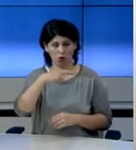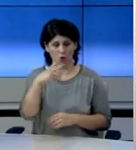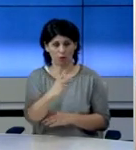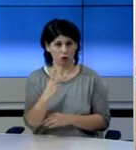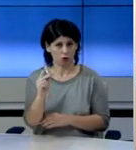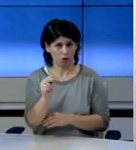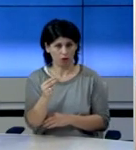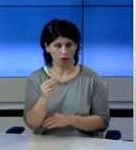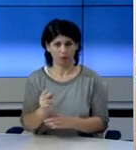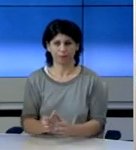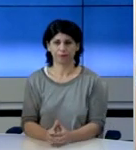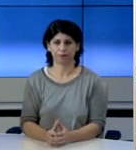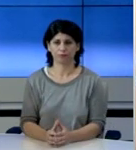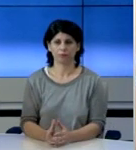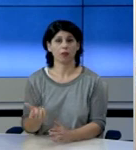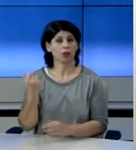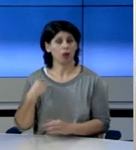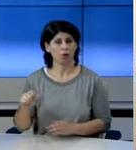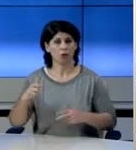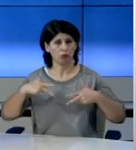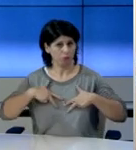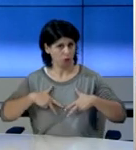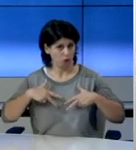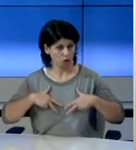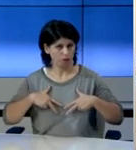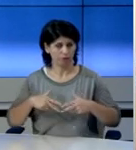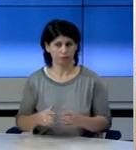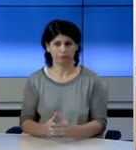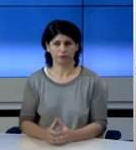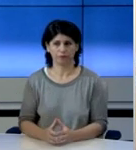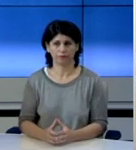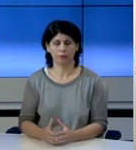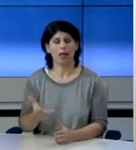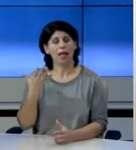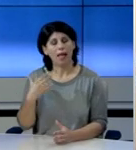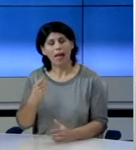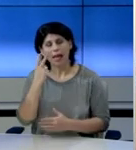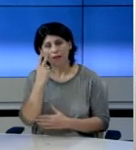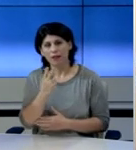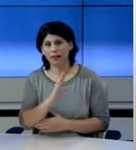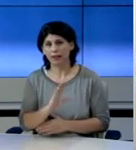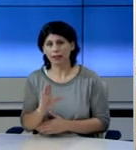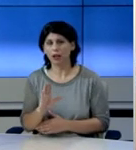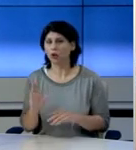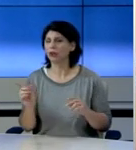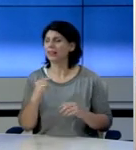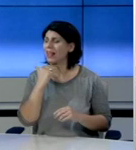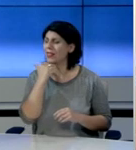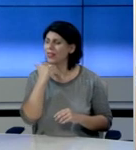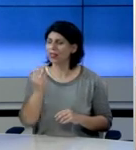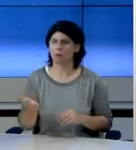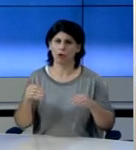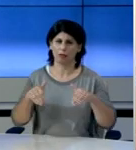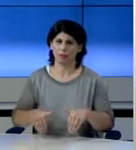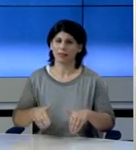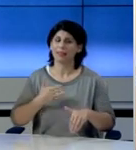Κοινοβούλιο και των απόντων υπουργών του, έχει φανεί ότι δεν μπορεί να υπηρετήσει